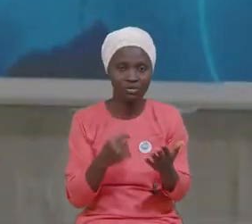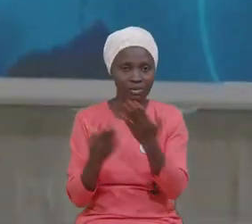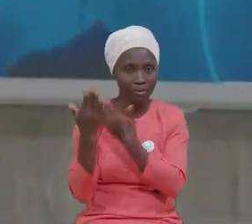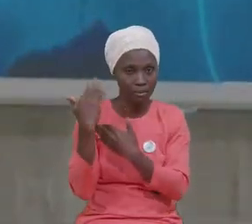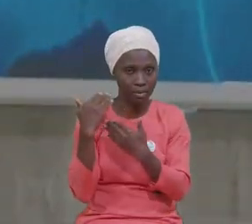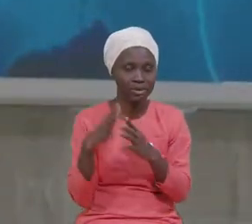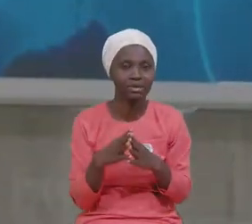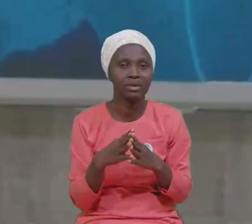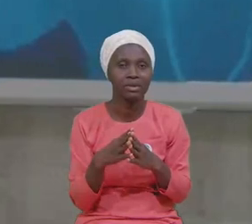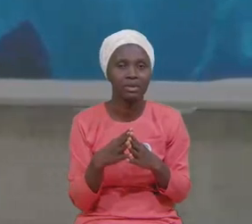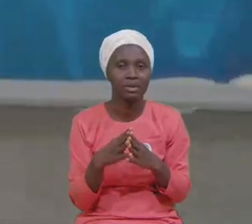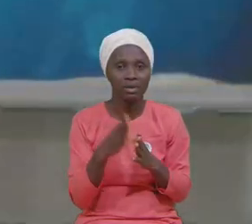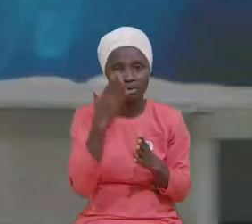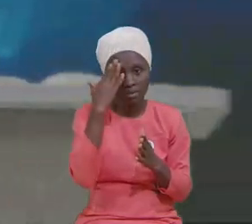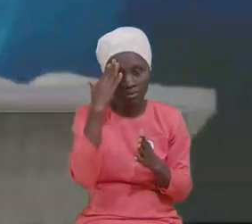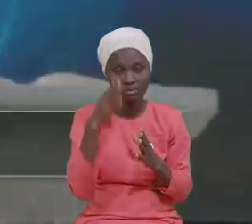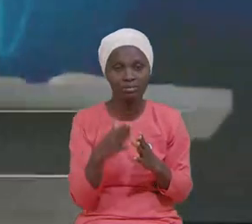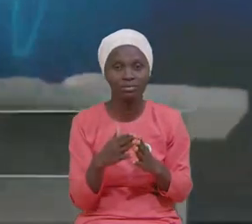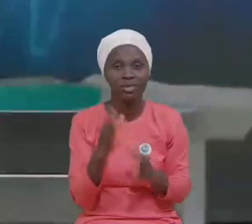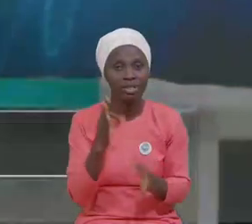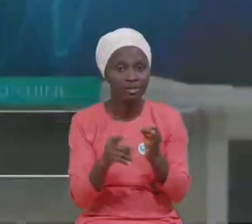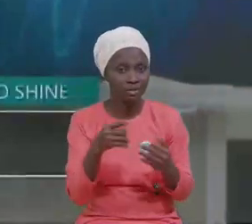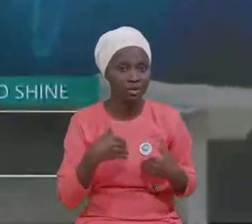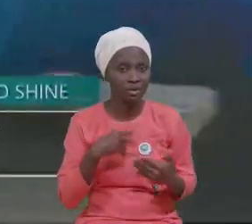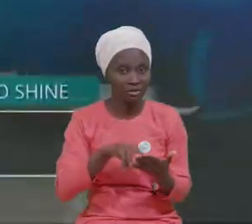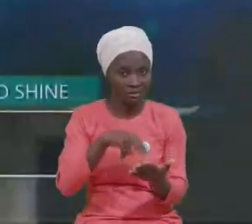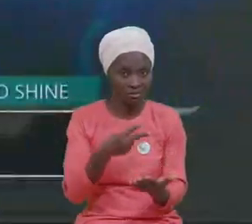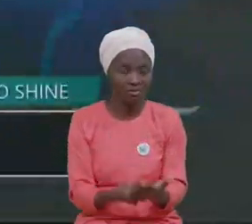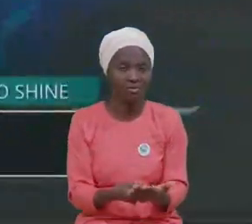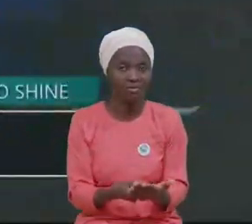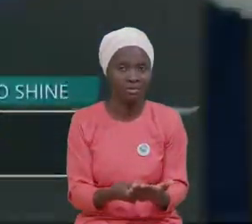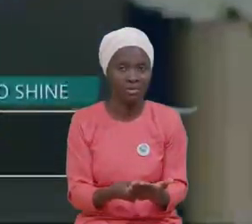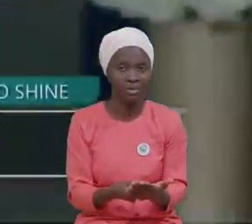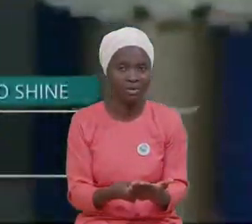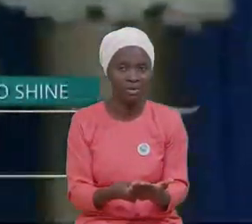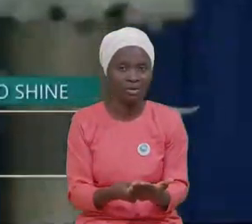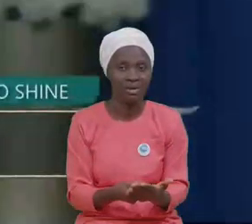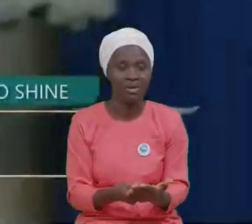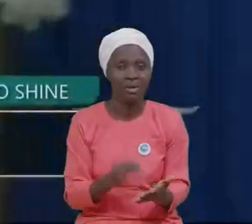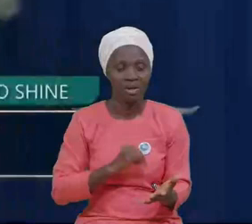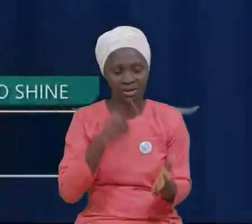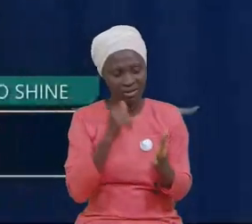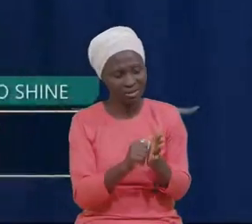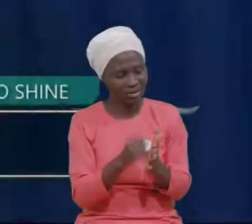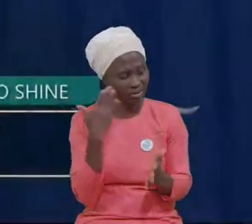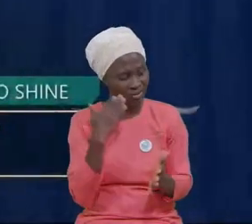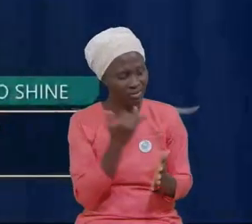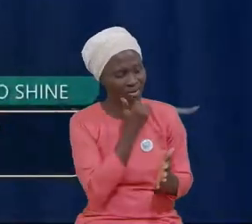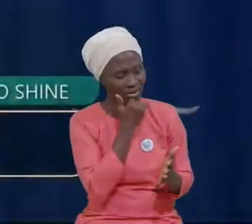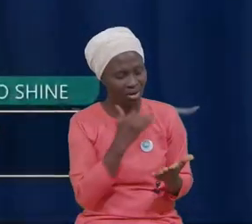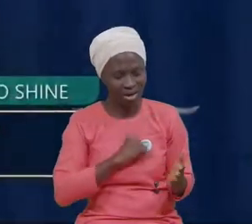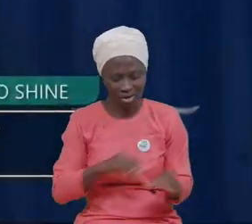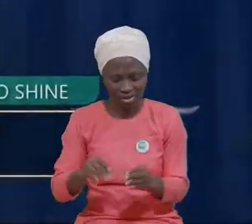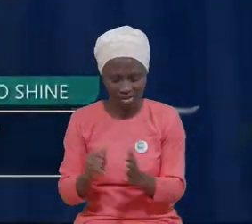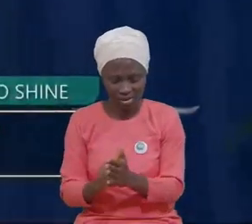passé. Vous savez, si vous avez la tête baissée, j'ai dit ça avant, c'était mauvais. J'avais